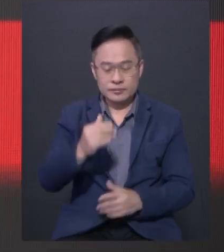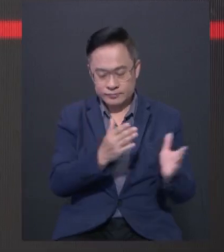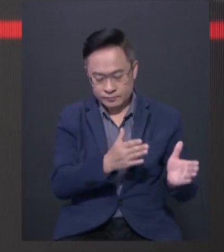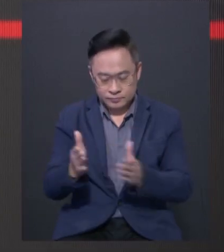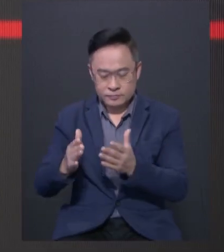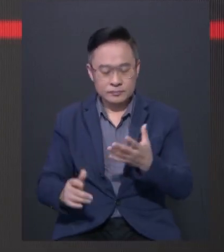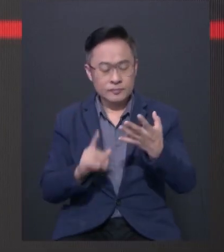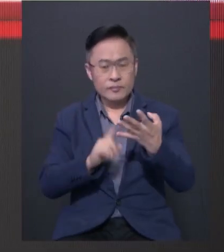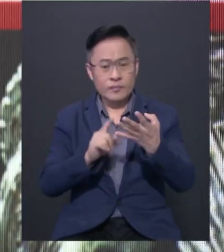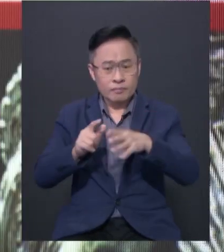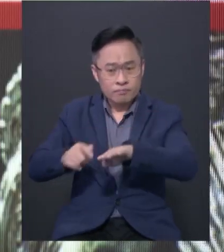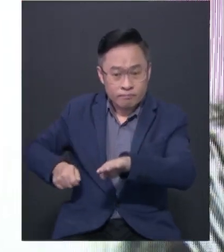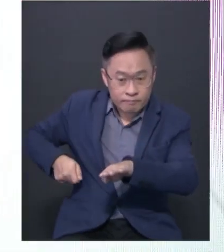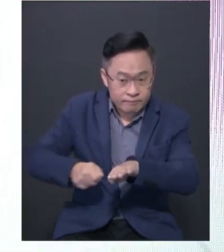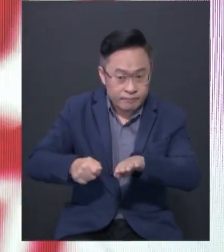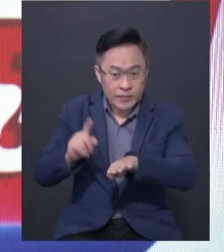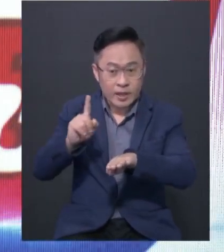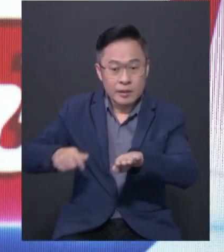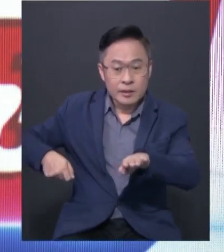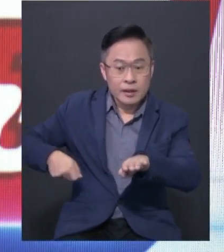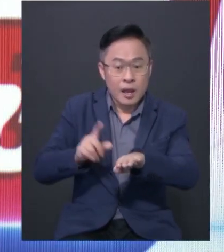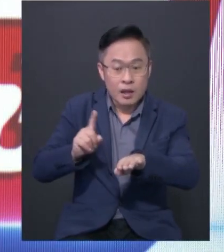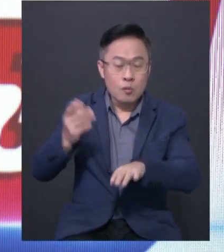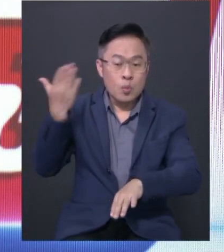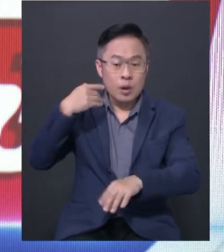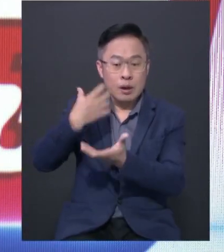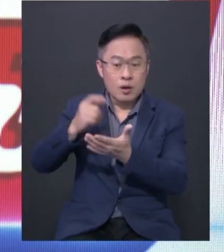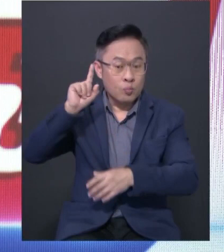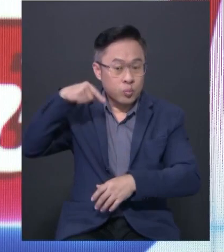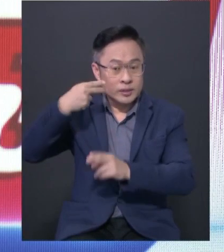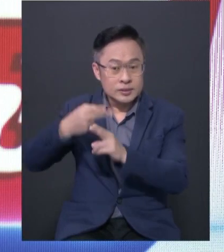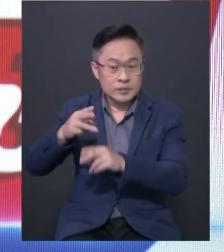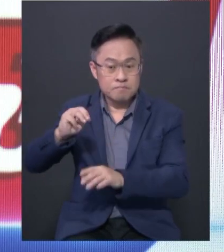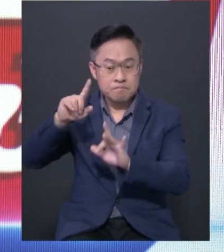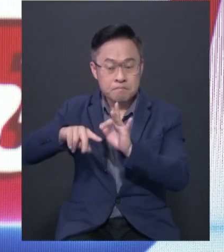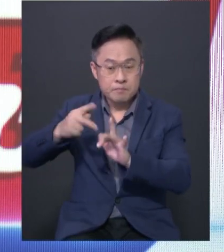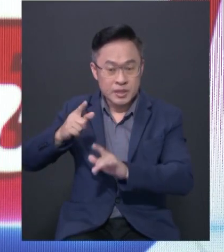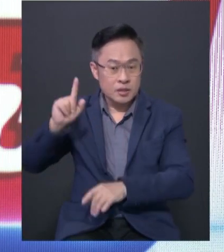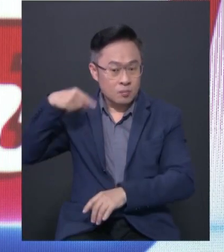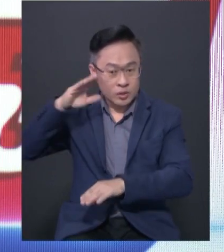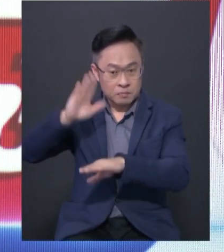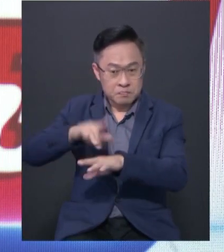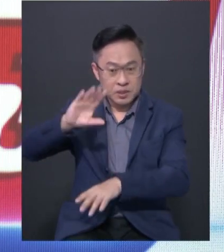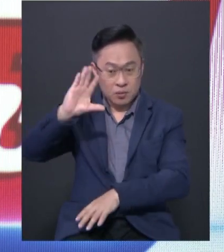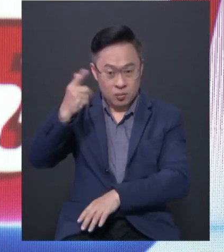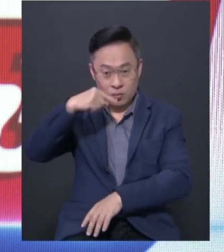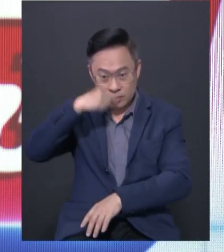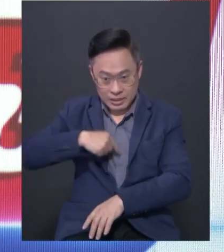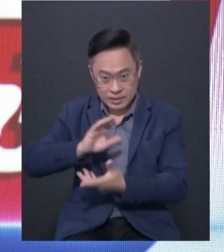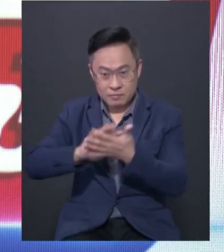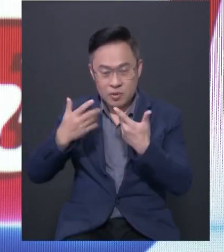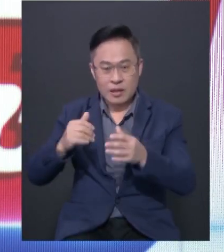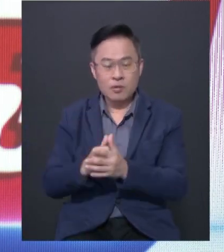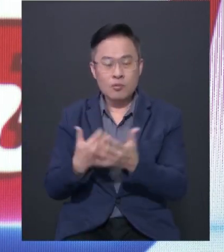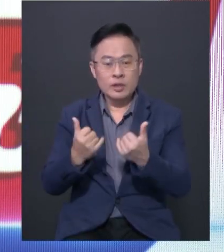มาต่อกันที่เรื่องราวของสนุกเกอร์กันหน่อยครับเมื่อวานนี้เรารายงานว่าน้องมิ้งสระบุรีเป็นมือหนึ่งของโลกล่าสุดวันนี้ครับทางด้านของ